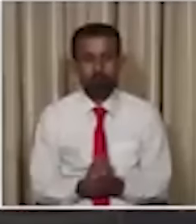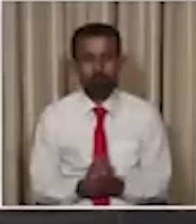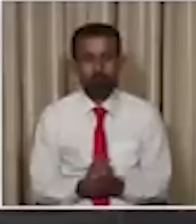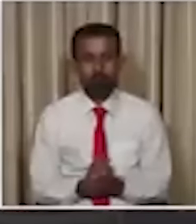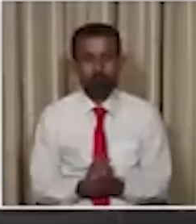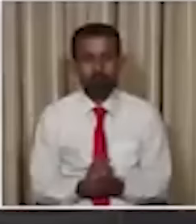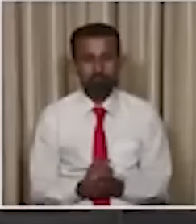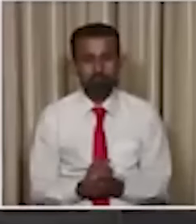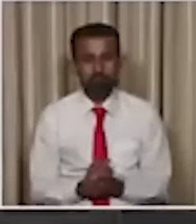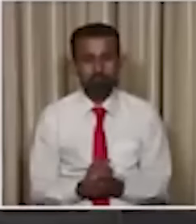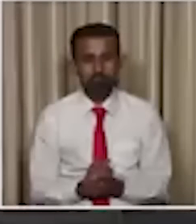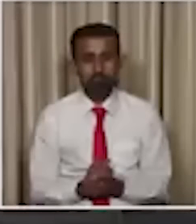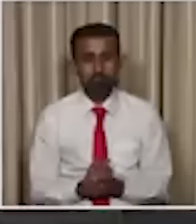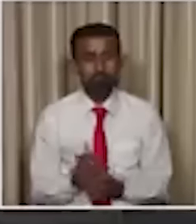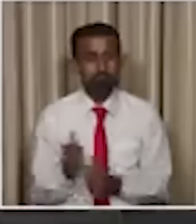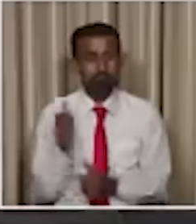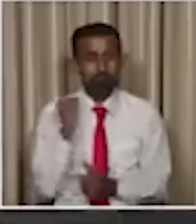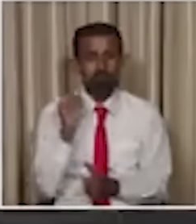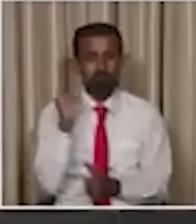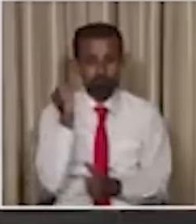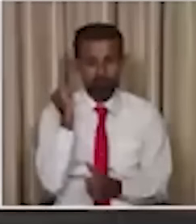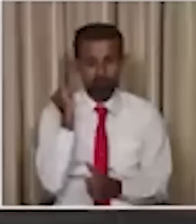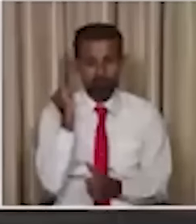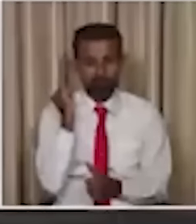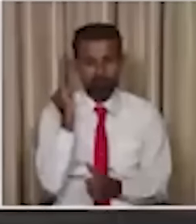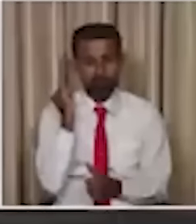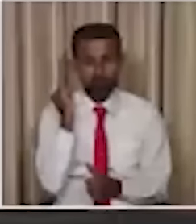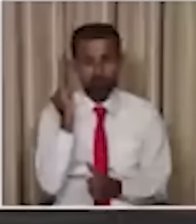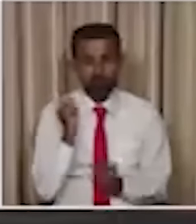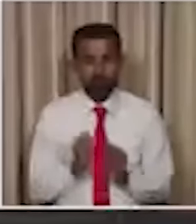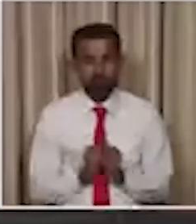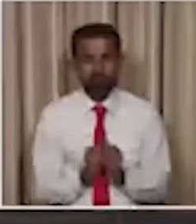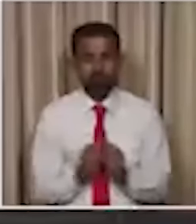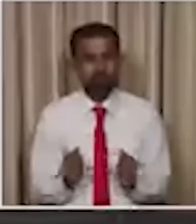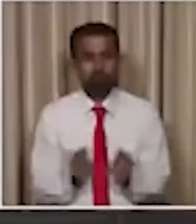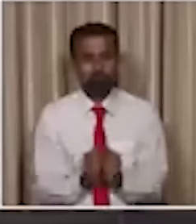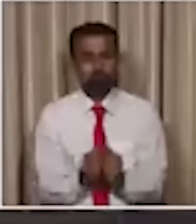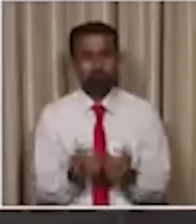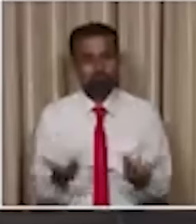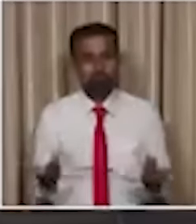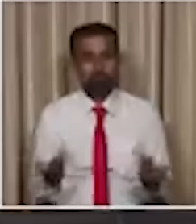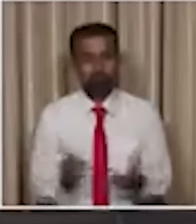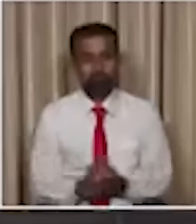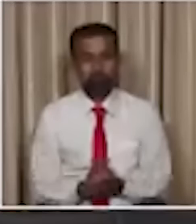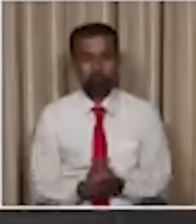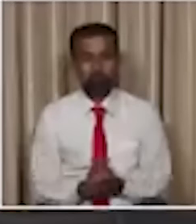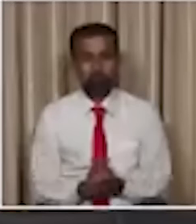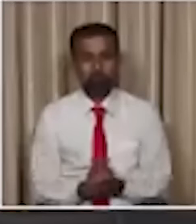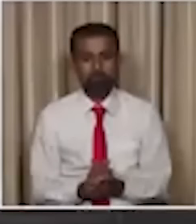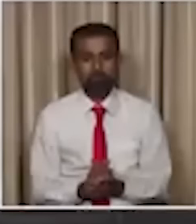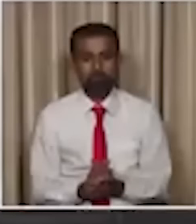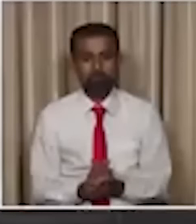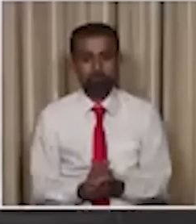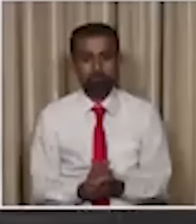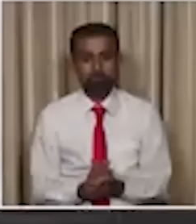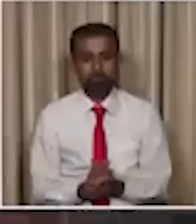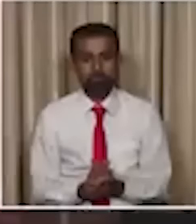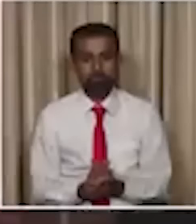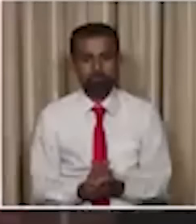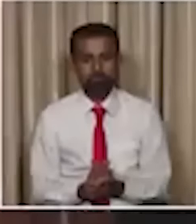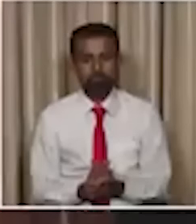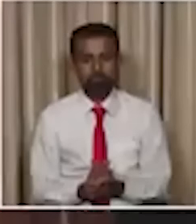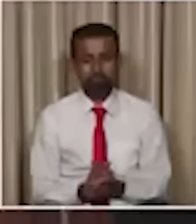ඒ ගැන මේ හිටපු නිලධාරීන් ක්‍රියා කරලා නැහැ. ඒක තමයි කරන්න විරුද්ධව